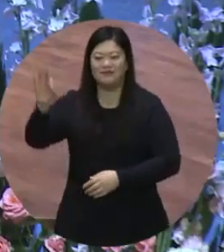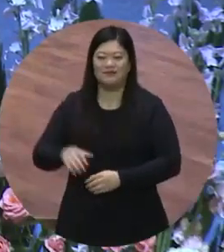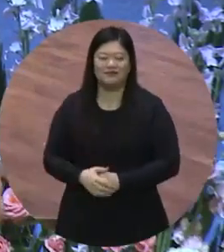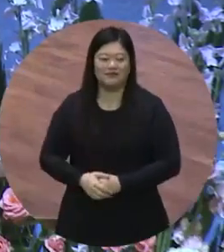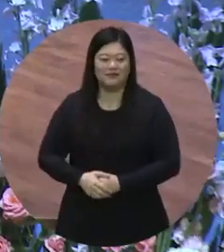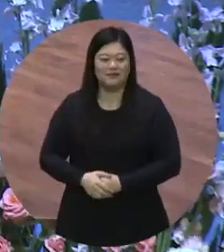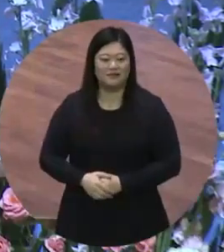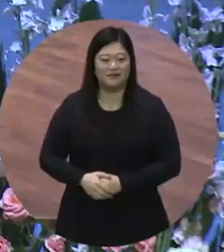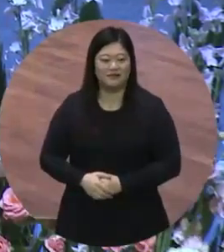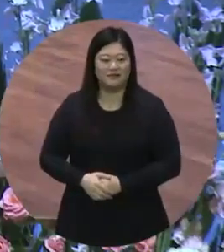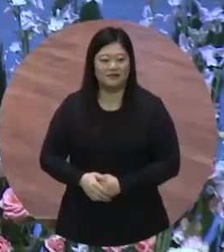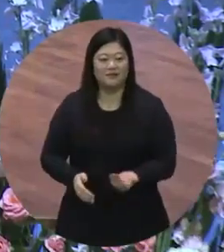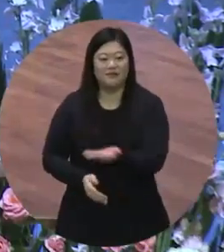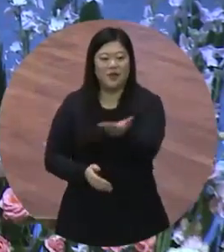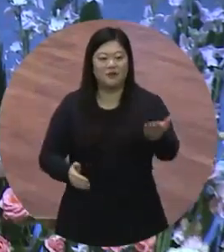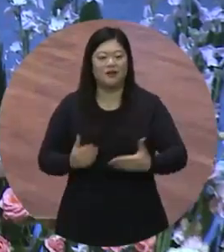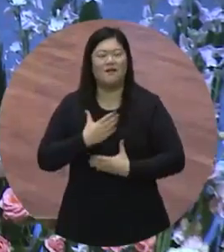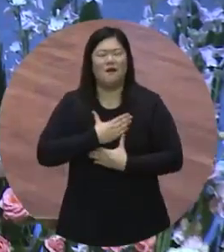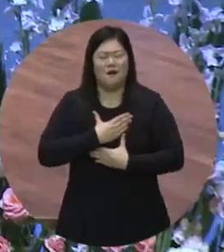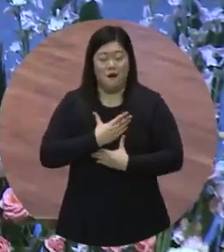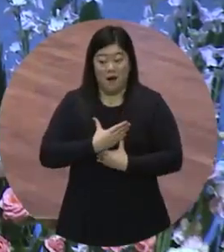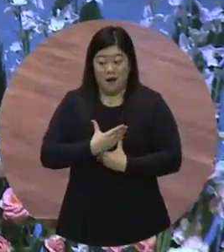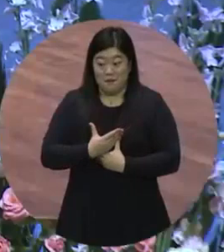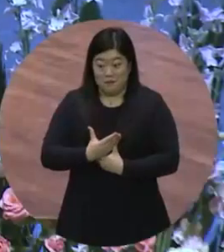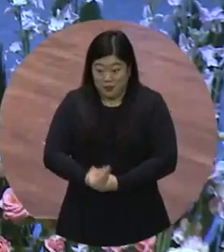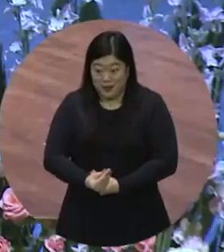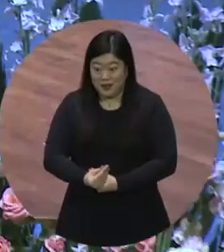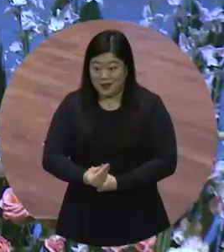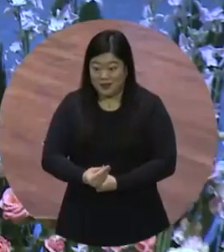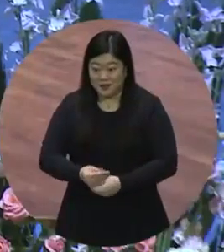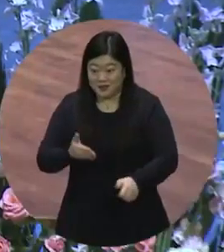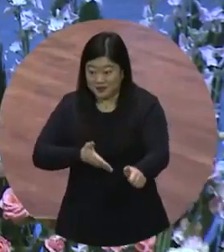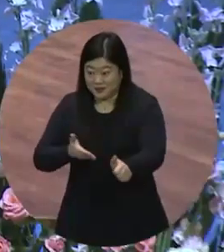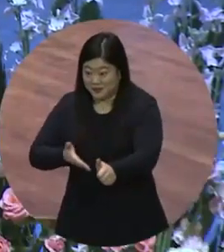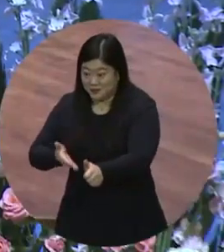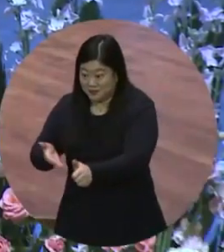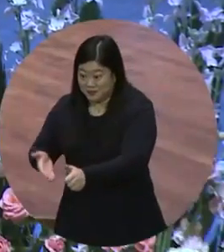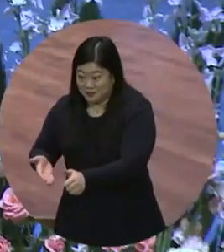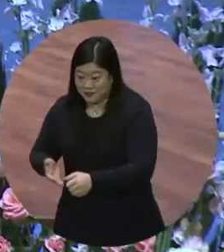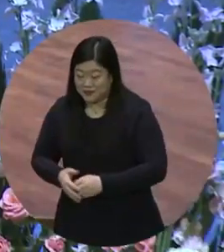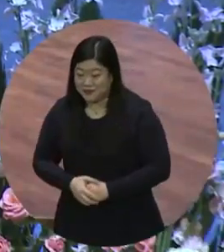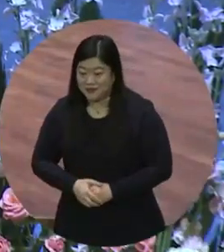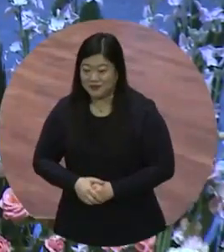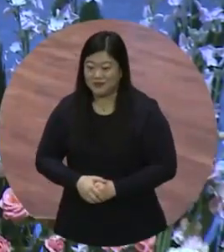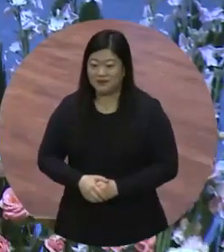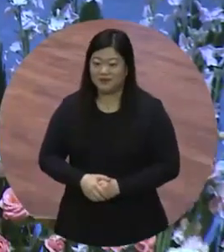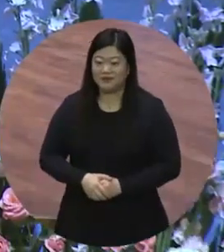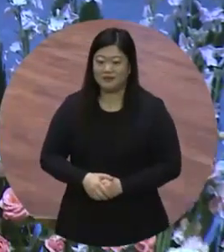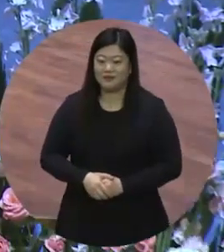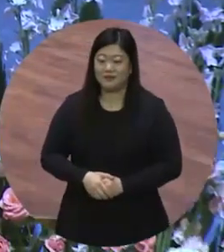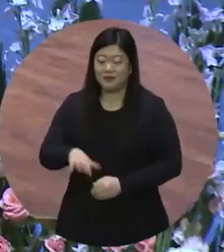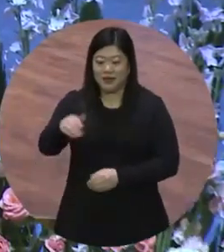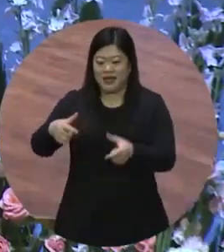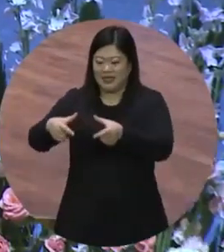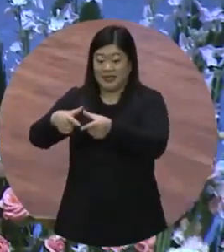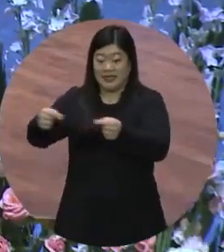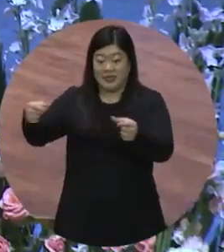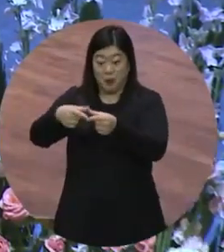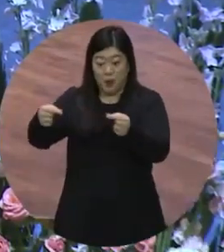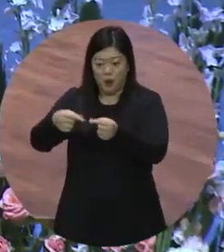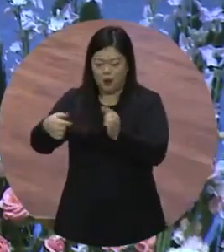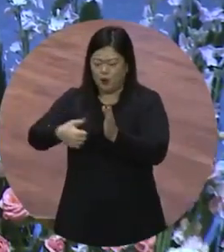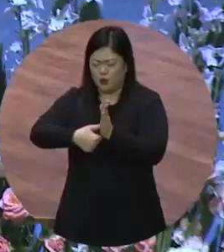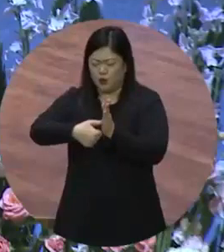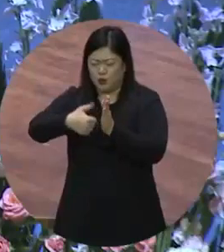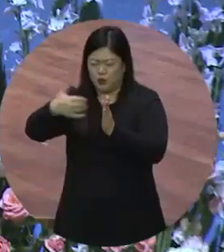누리시 바랍니다. 화평을 누리자. 누리자. 거기 인생 최고 축복이다. 일본에 유명한 신학자